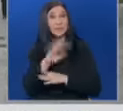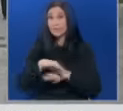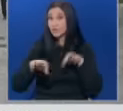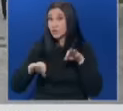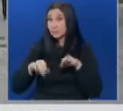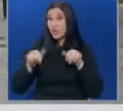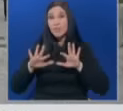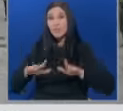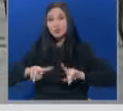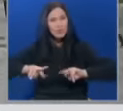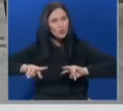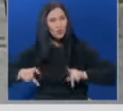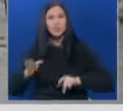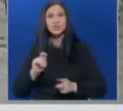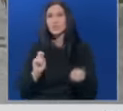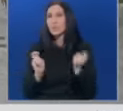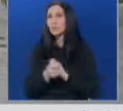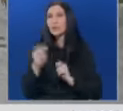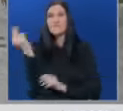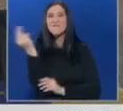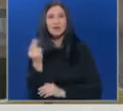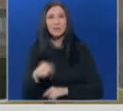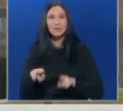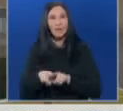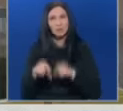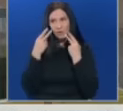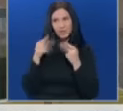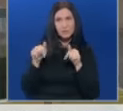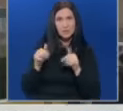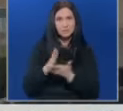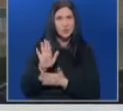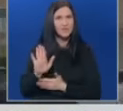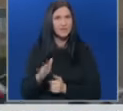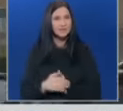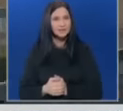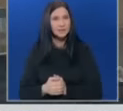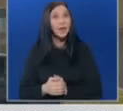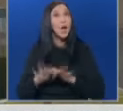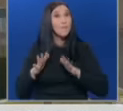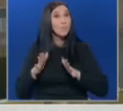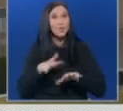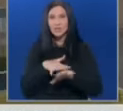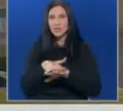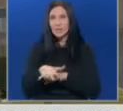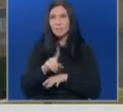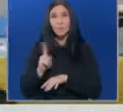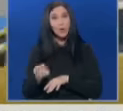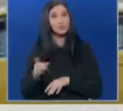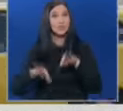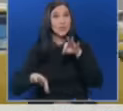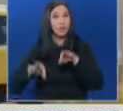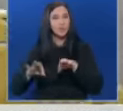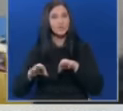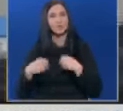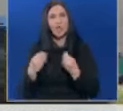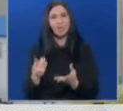избори, нещо друго ще се промени ли в картината, такава каквато я виждаме днес, според вас? Понеже системата, по която ще се гласува,